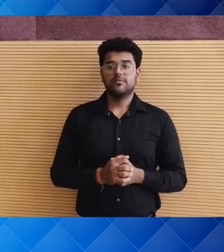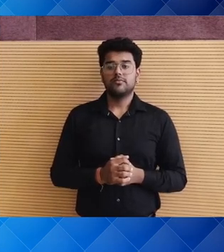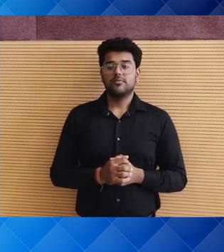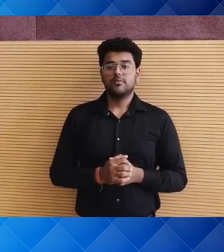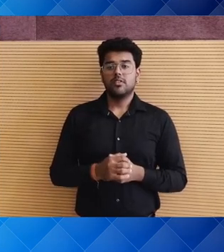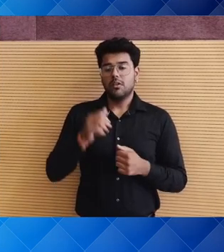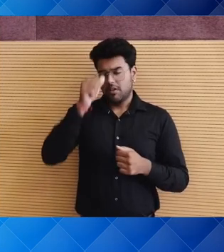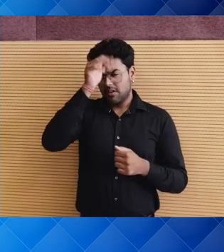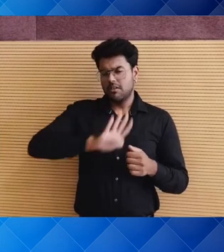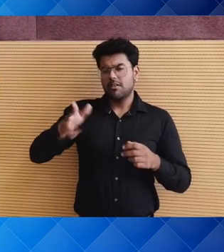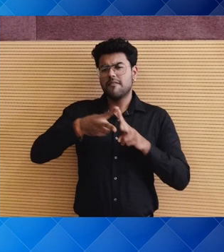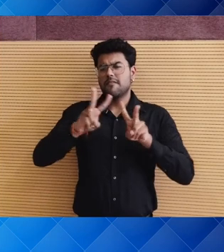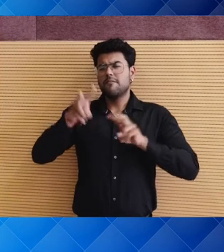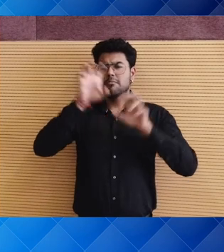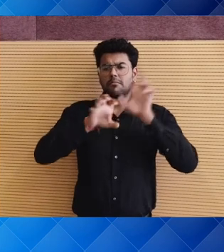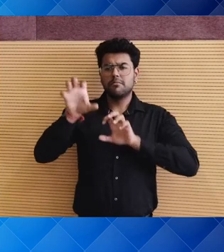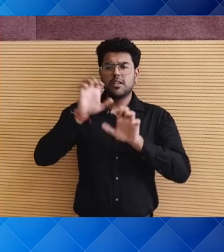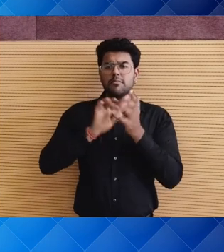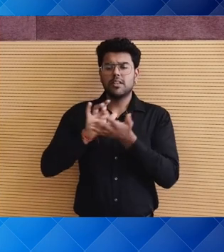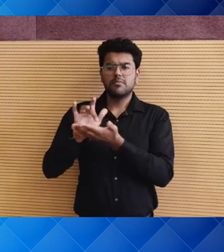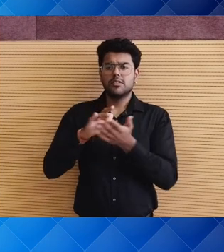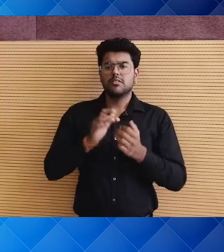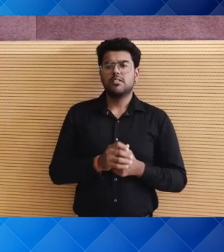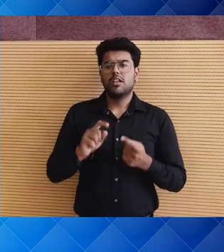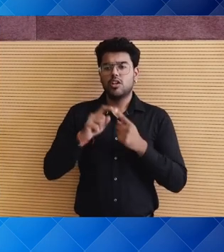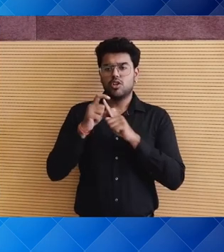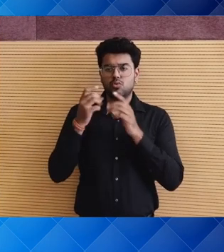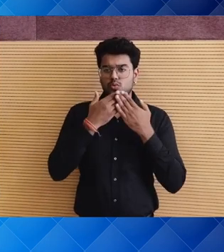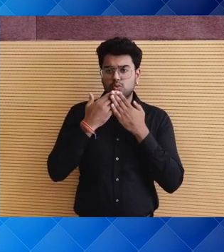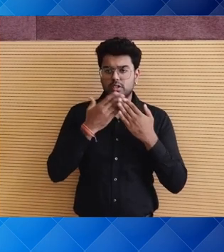देश की विभिन्न स्थान पर उपस्थित शिक्षाविद,